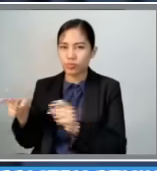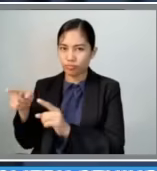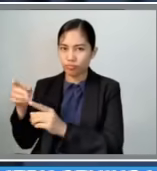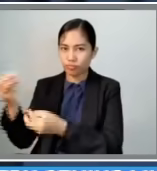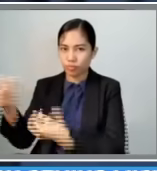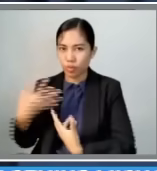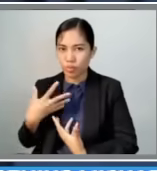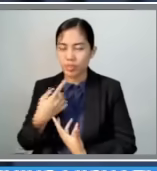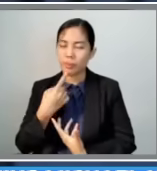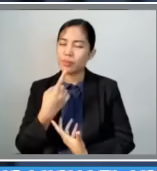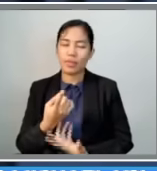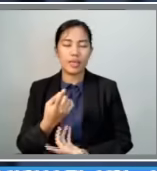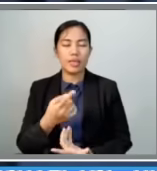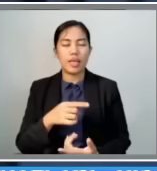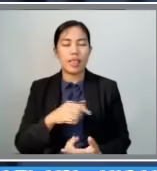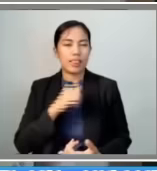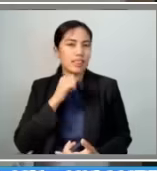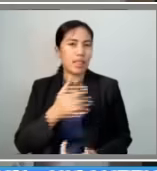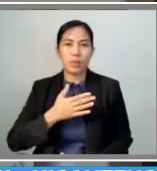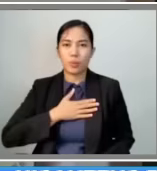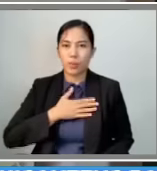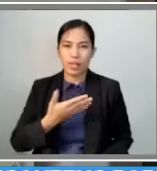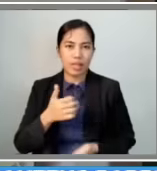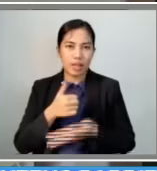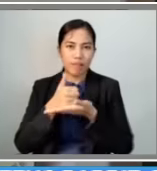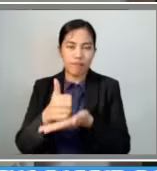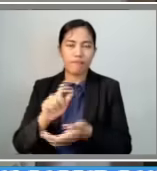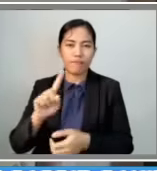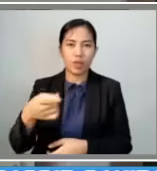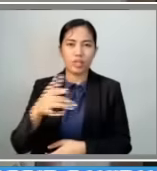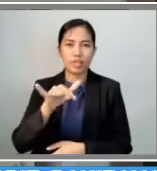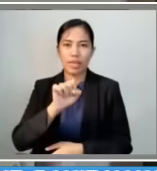interesado makipagtulungan sa unang kaso si RV.